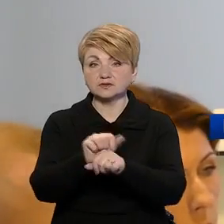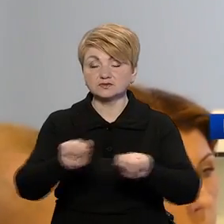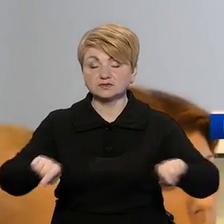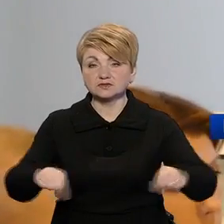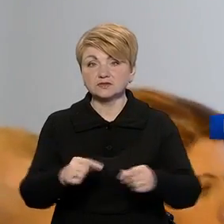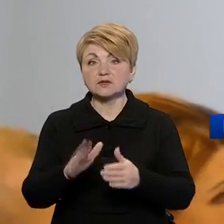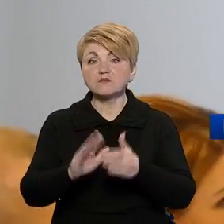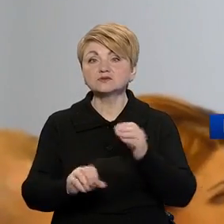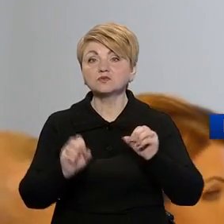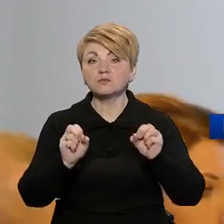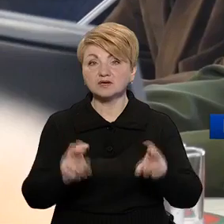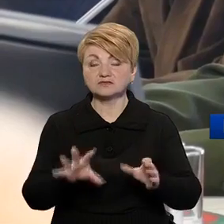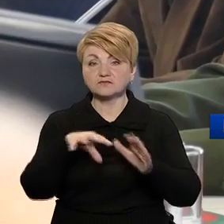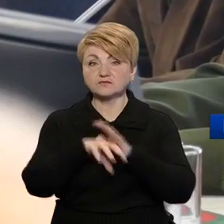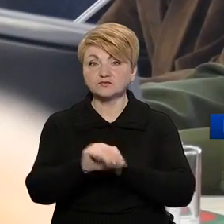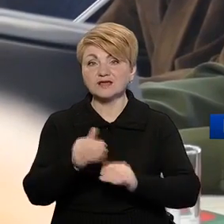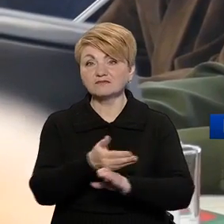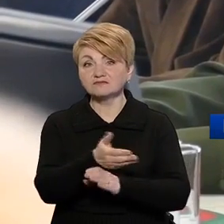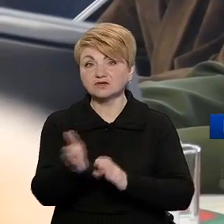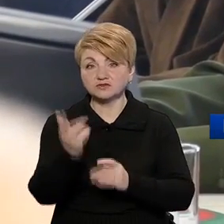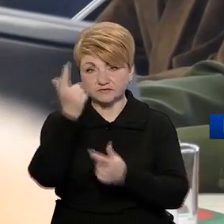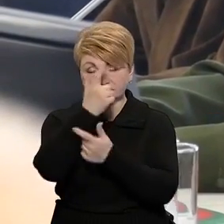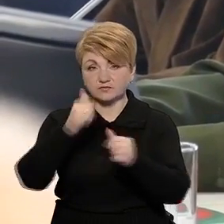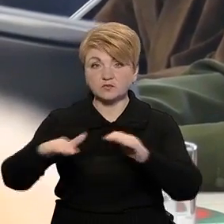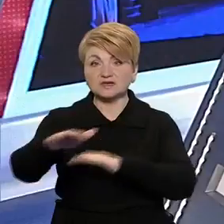безопасного внутреннего и внешнего информационного пространства беларуси